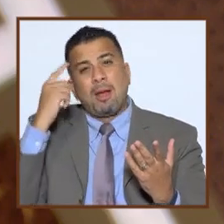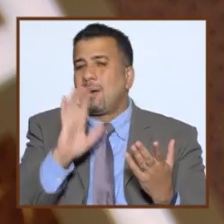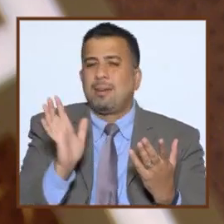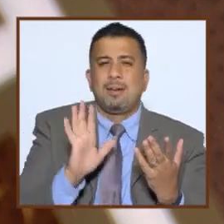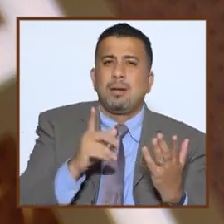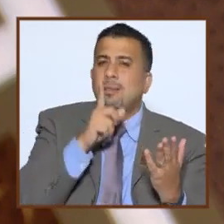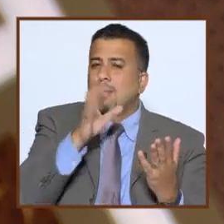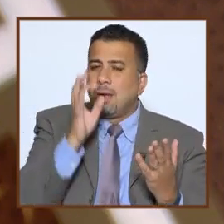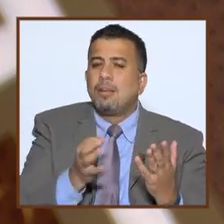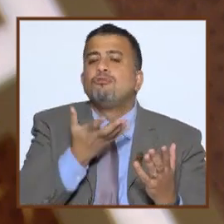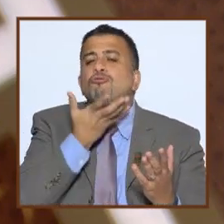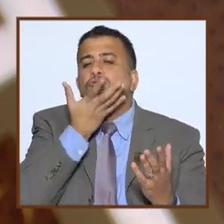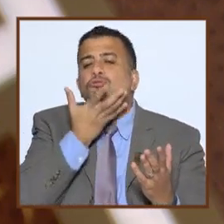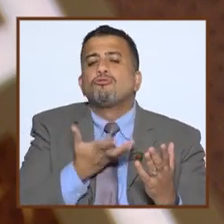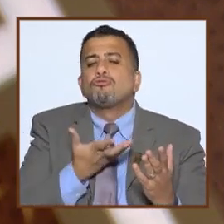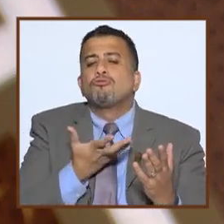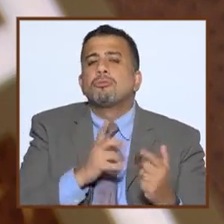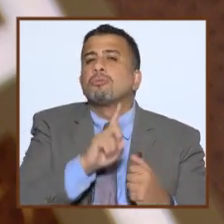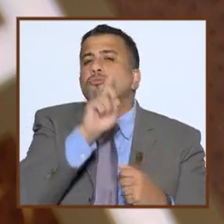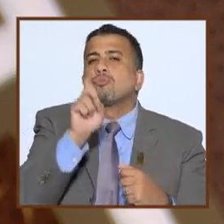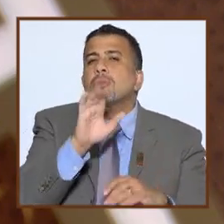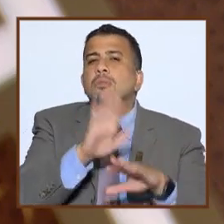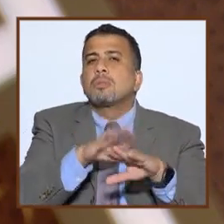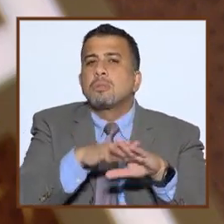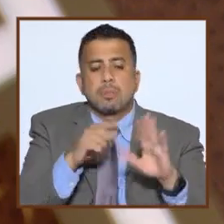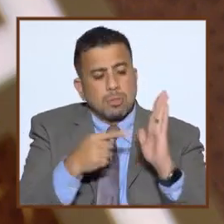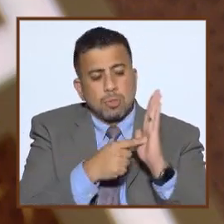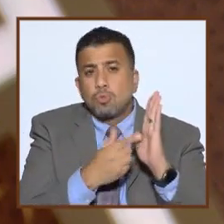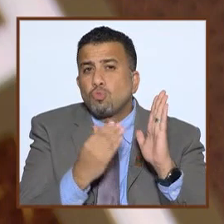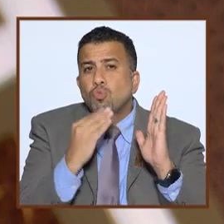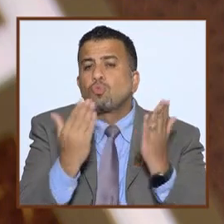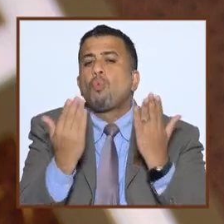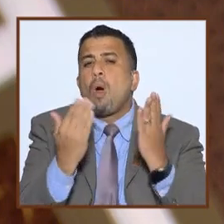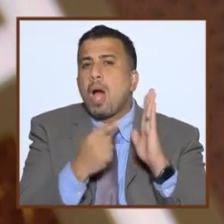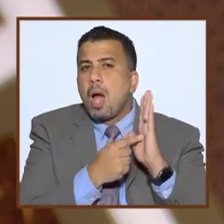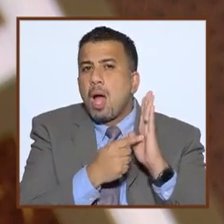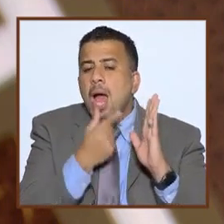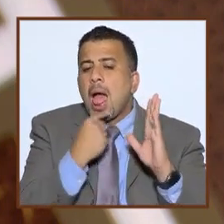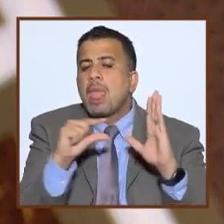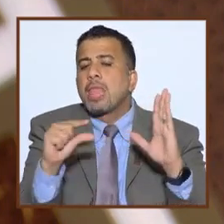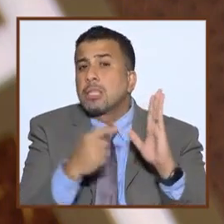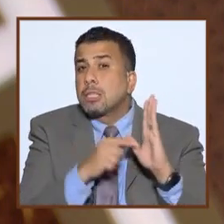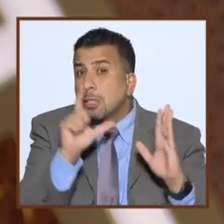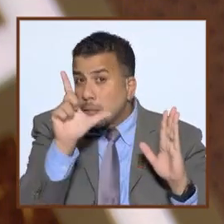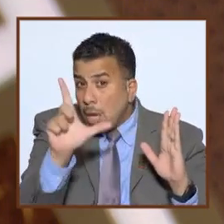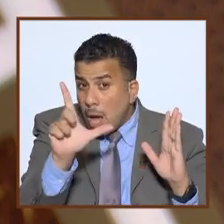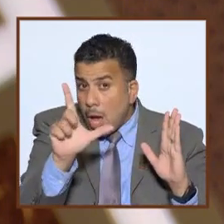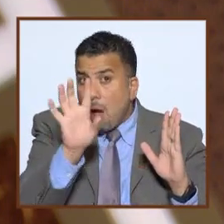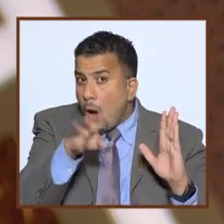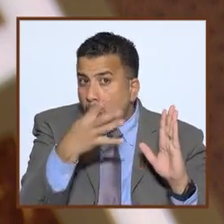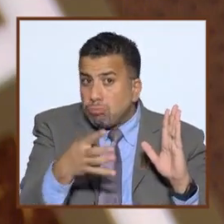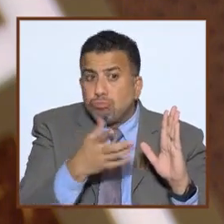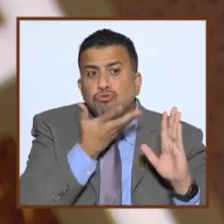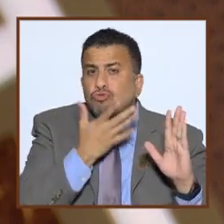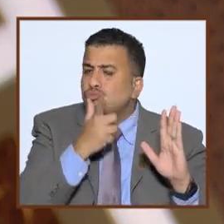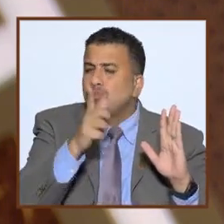الانسان يقف عند الحدود الدين عند حدود النصوص القران والسنه انت بلغتيها ما عليك شيء بالنسبه لك يا اخت